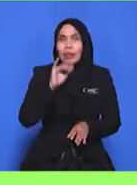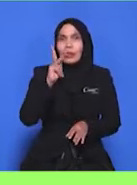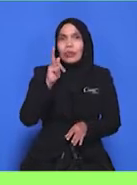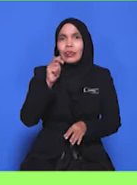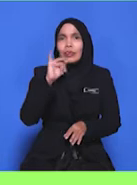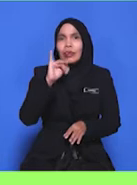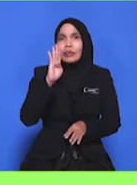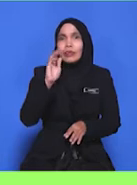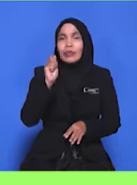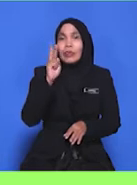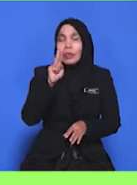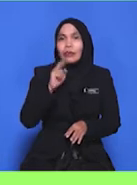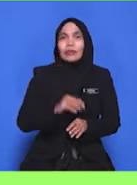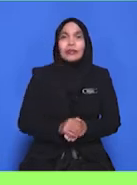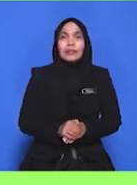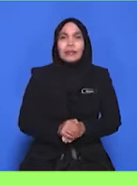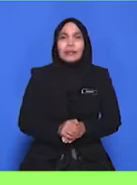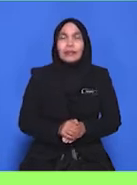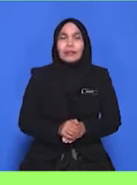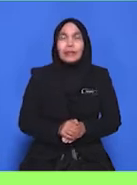daripada kerajaan Umayyah.